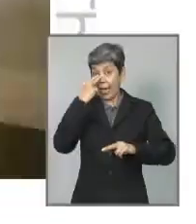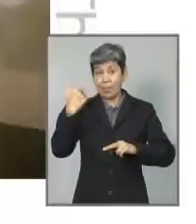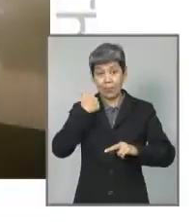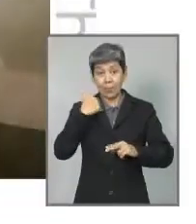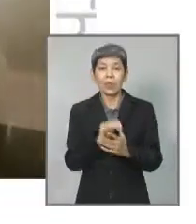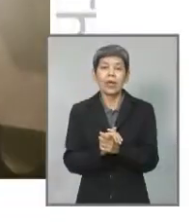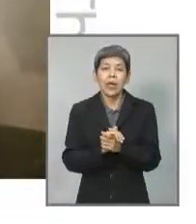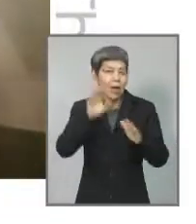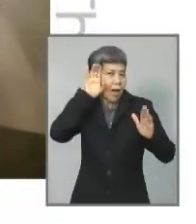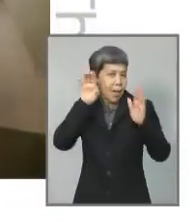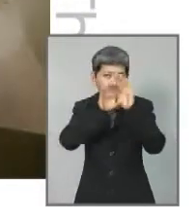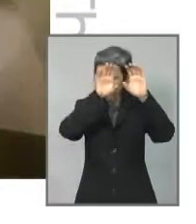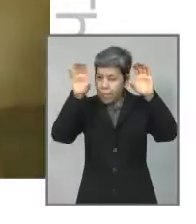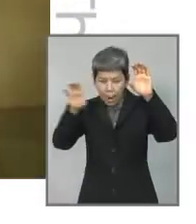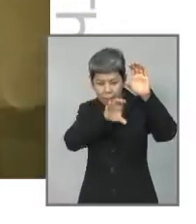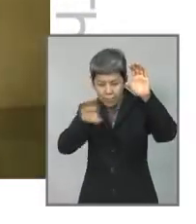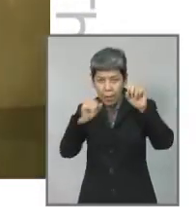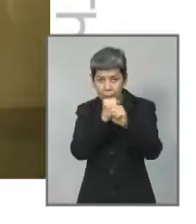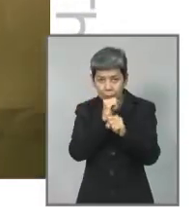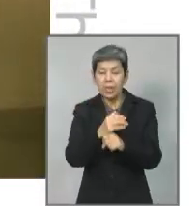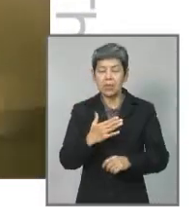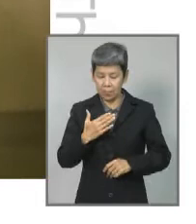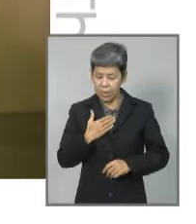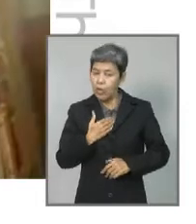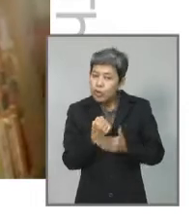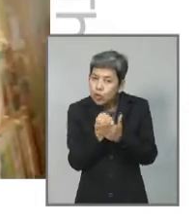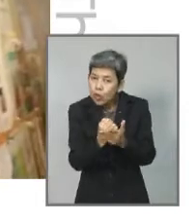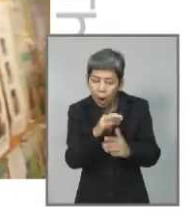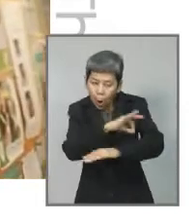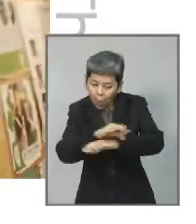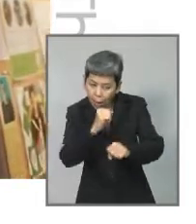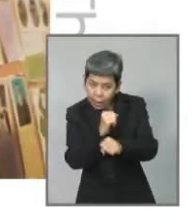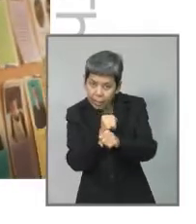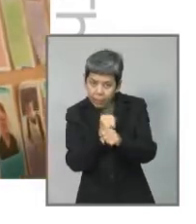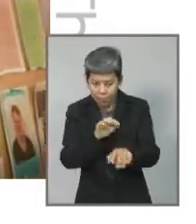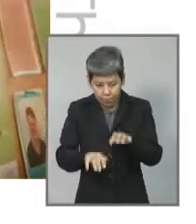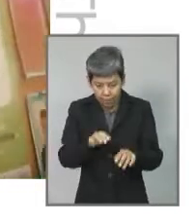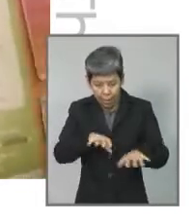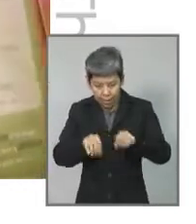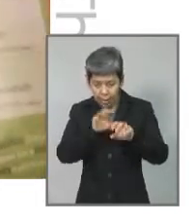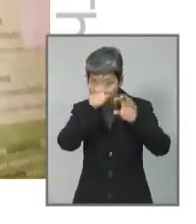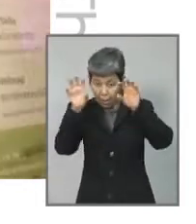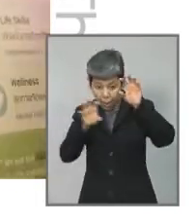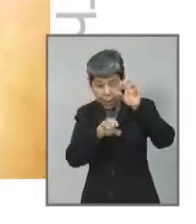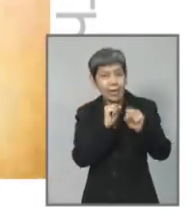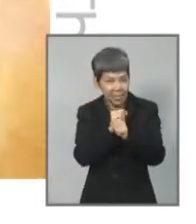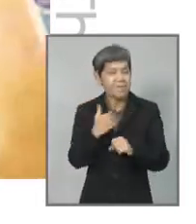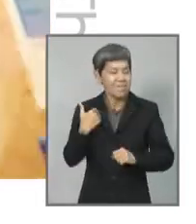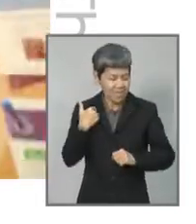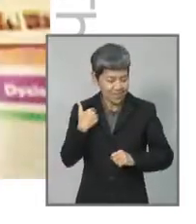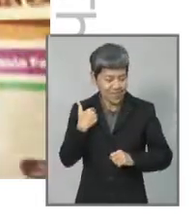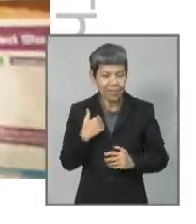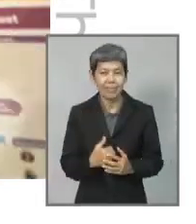โปสเตอร์มีอะไรต่างๆอันนี้เนี่ยเทรนนี่ของเราก็มีส่วนในการออกแบบการพิมพ์การจัดทำมีเดียตรงนี้ด้วย